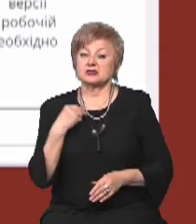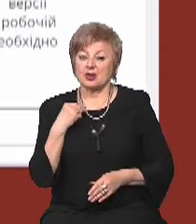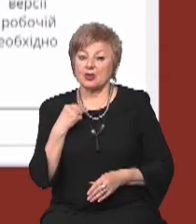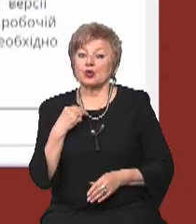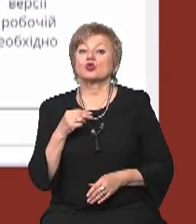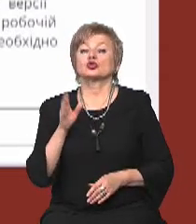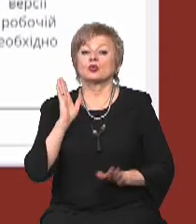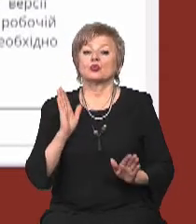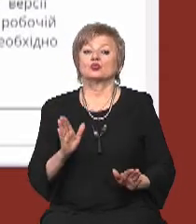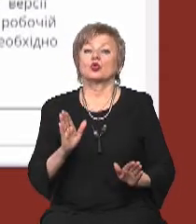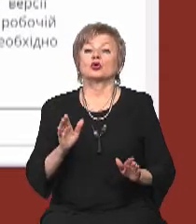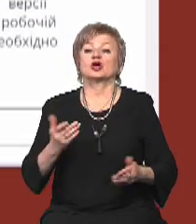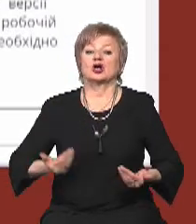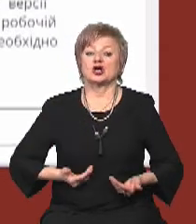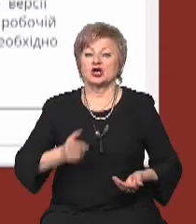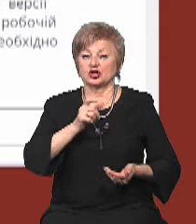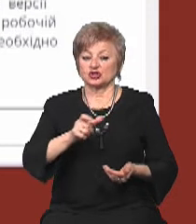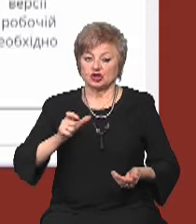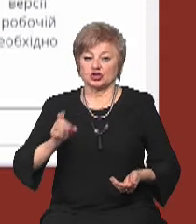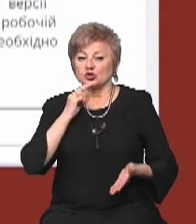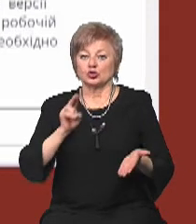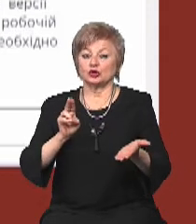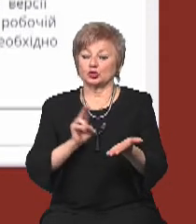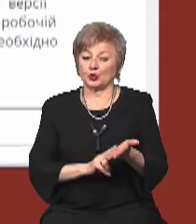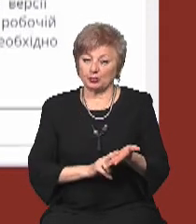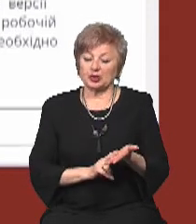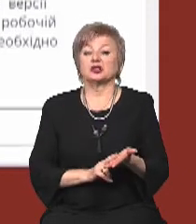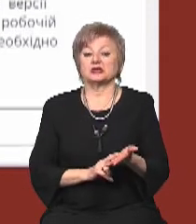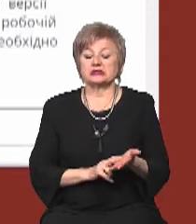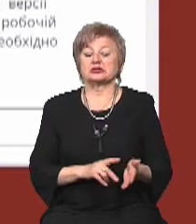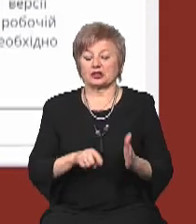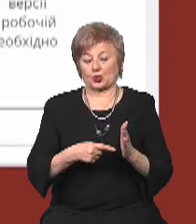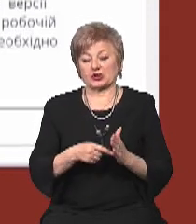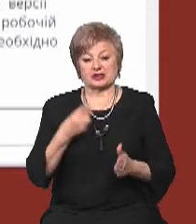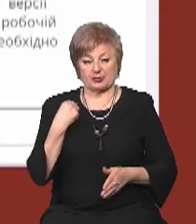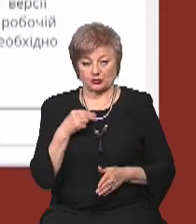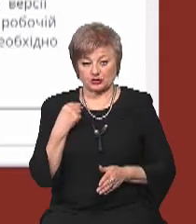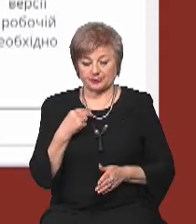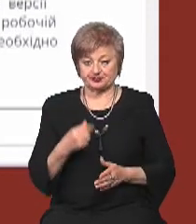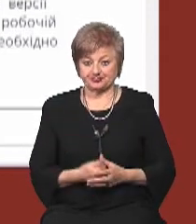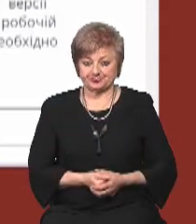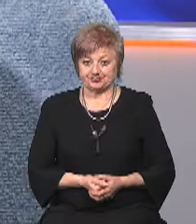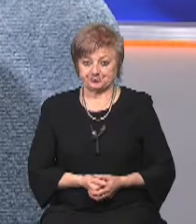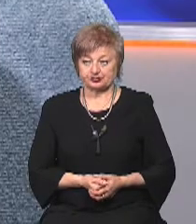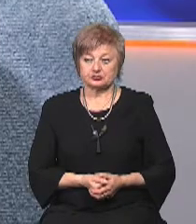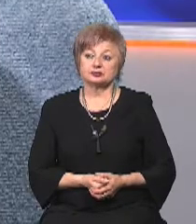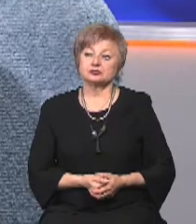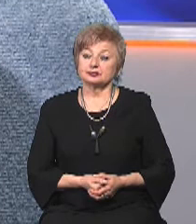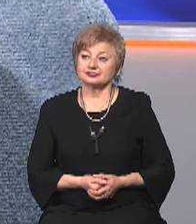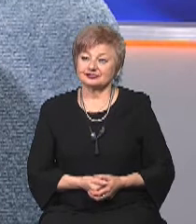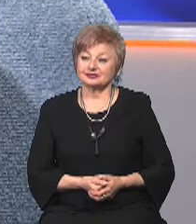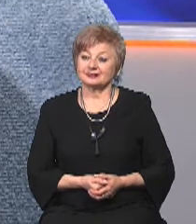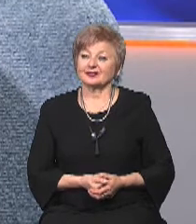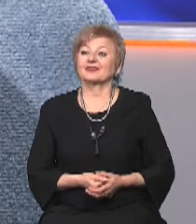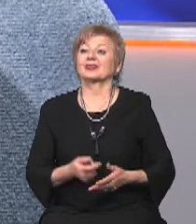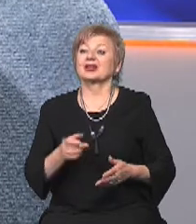проекти можуть тільки жителі, які прописані і мають реєстрацію у місті Запоріжжя. Пані Катерина. Щодо цього так,